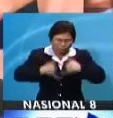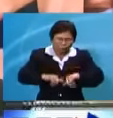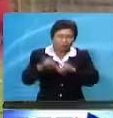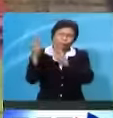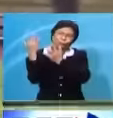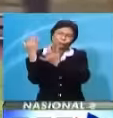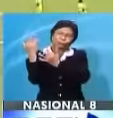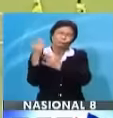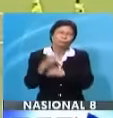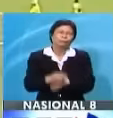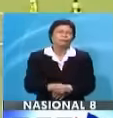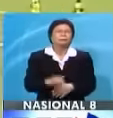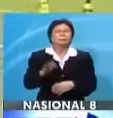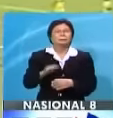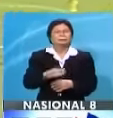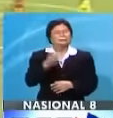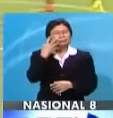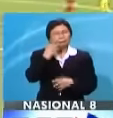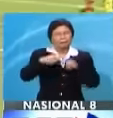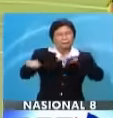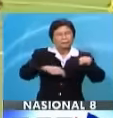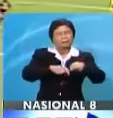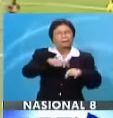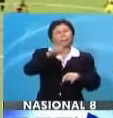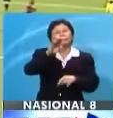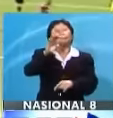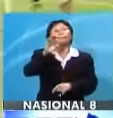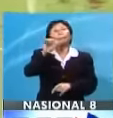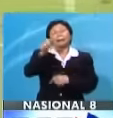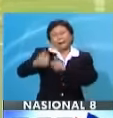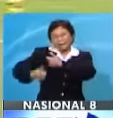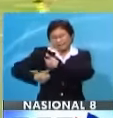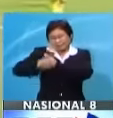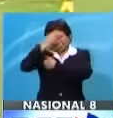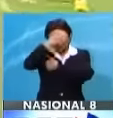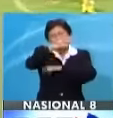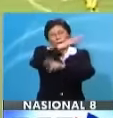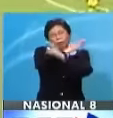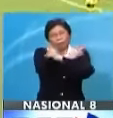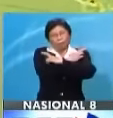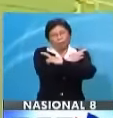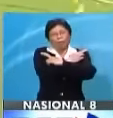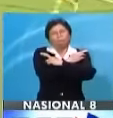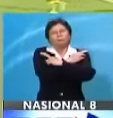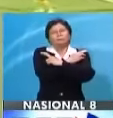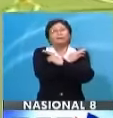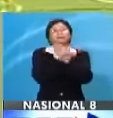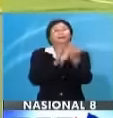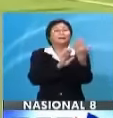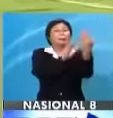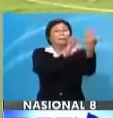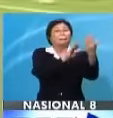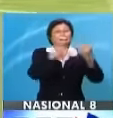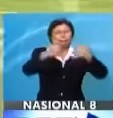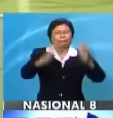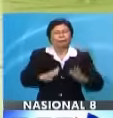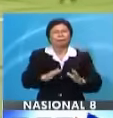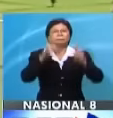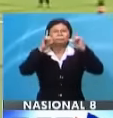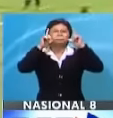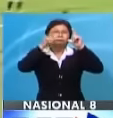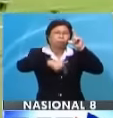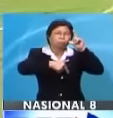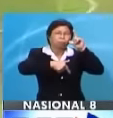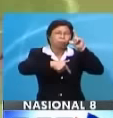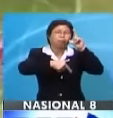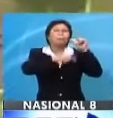menunggu. Beliau turut kesal dengan tindakan PBATM mengumumkan keputusan rehat di hadapan pemainnya. Tindakan ini menjatuhkan kredibilitinya